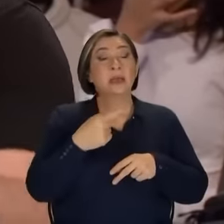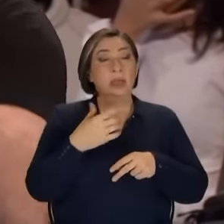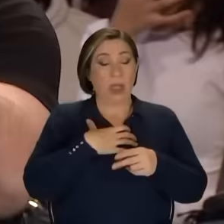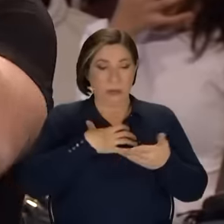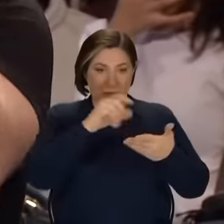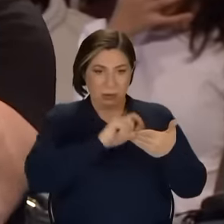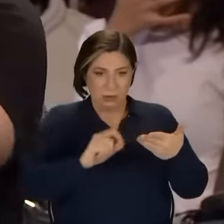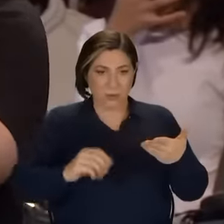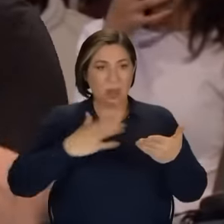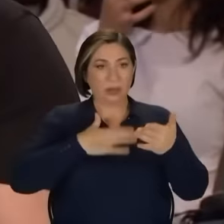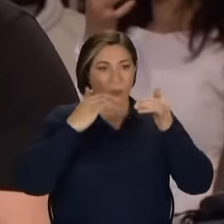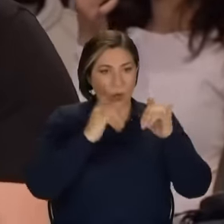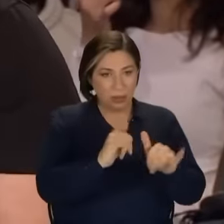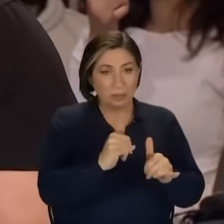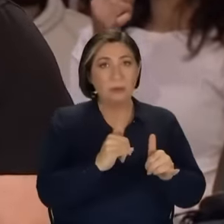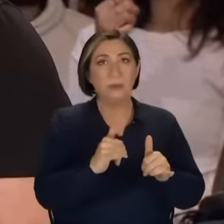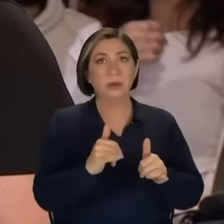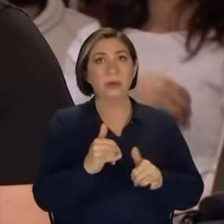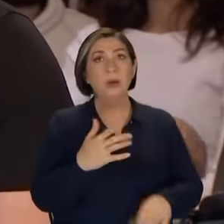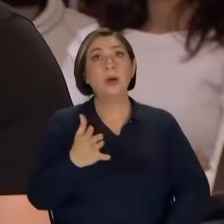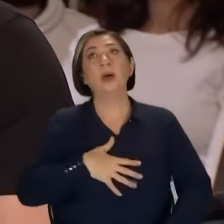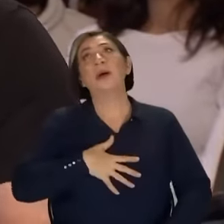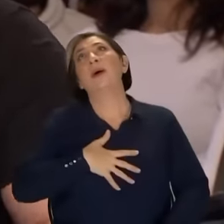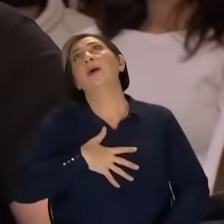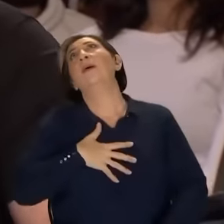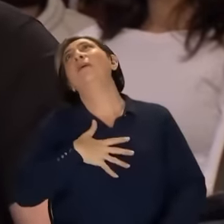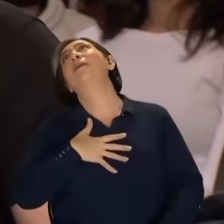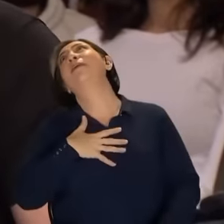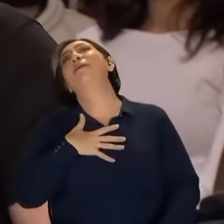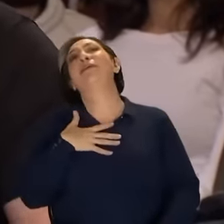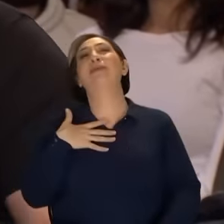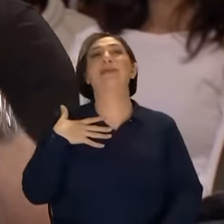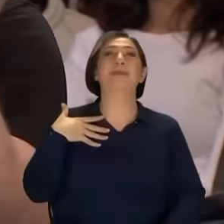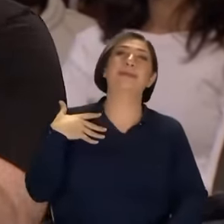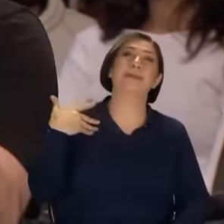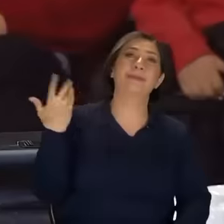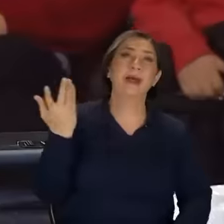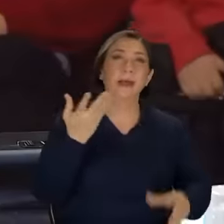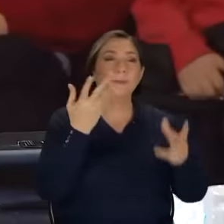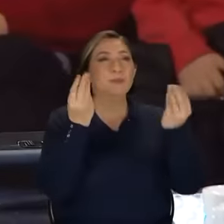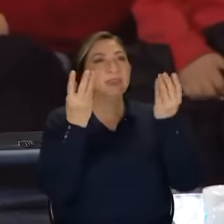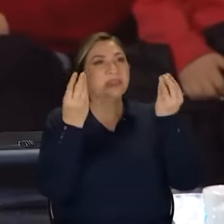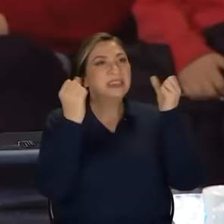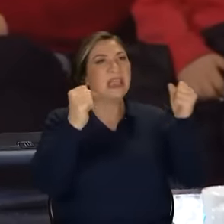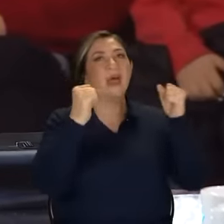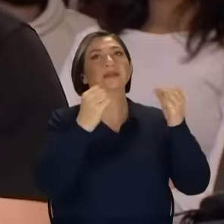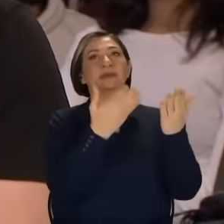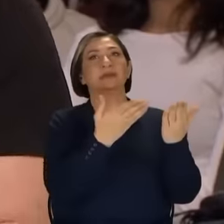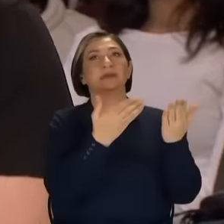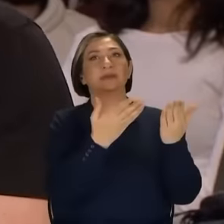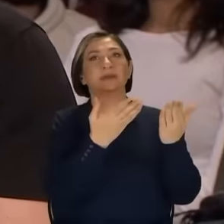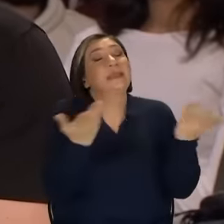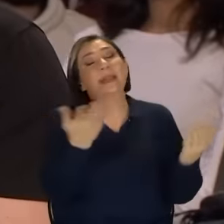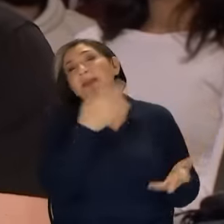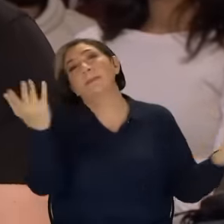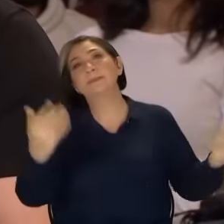kendim yazdım, kendim oynadım orada. Yani kasvetten kasvete verdim kendimi. Kalın yani birazcık, sert.